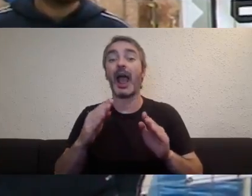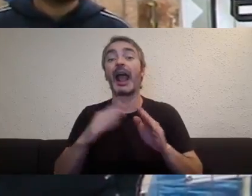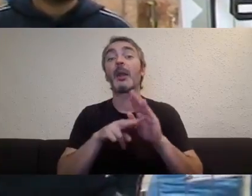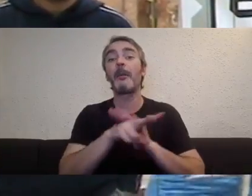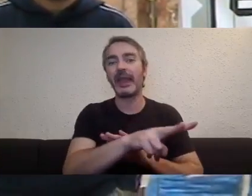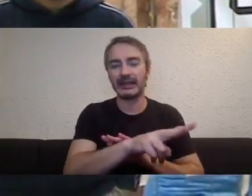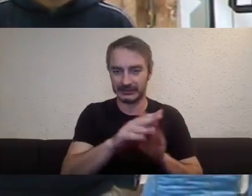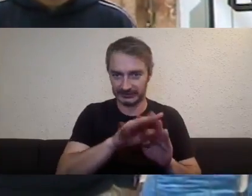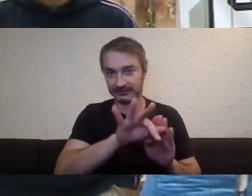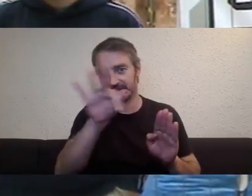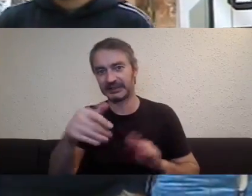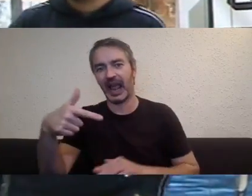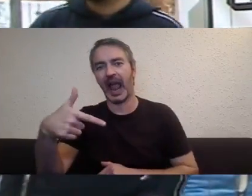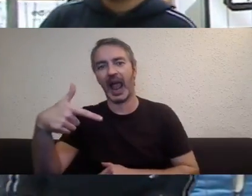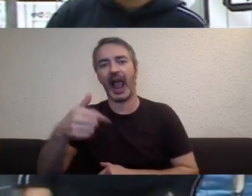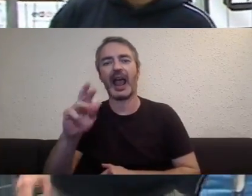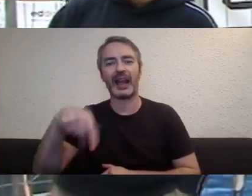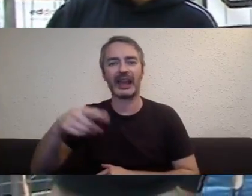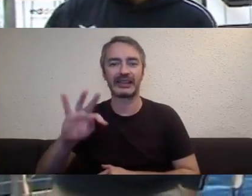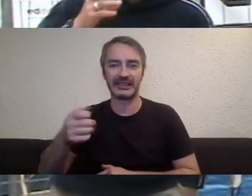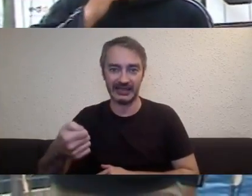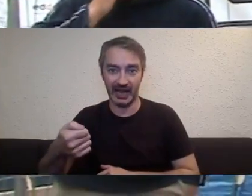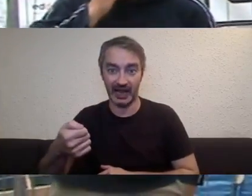Vies, que és la Garnatxa, que està aquí baix,